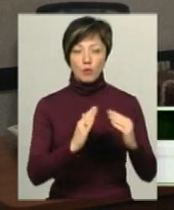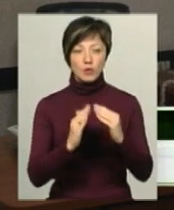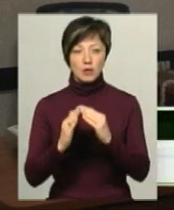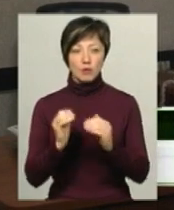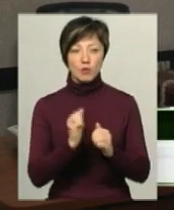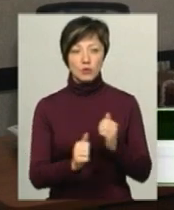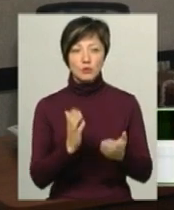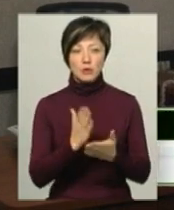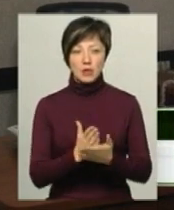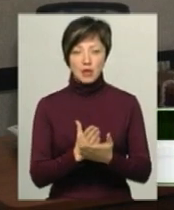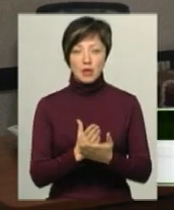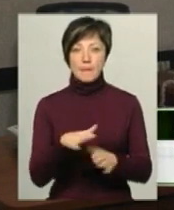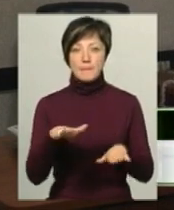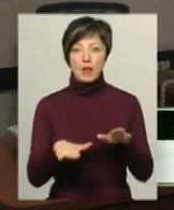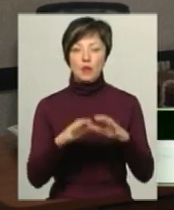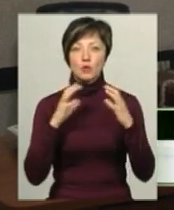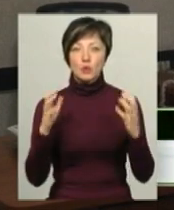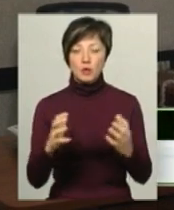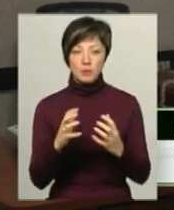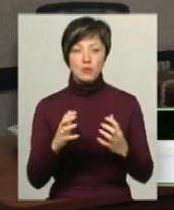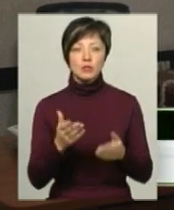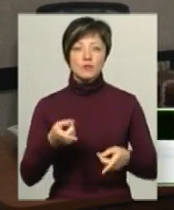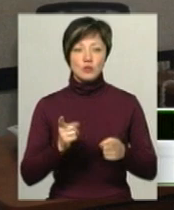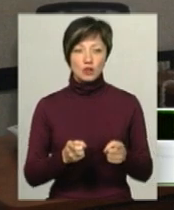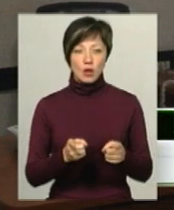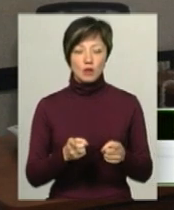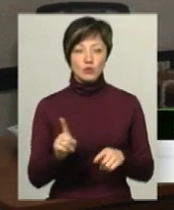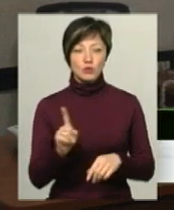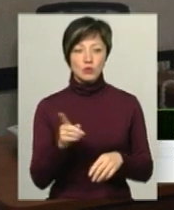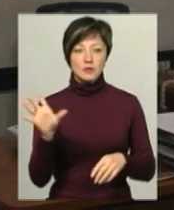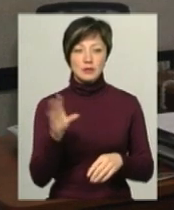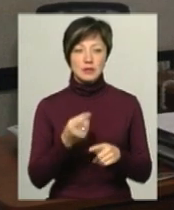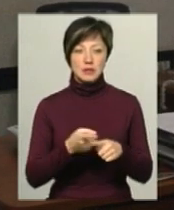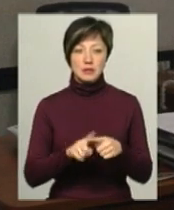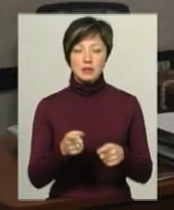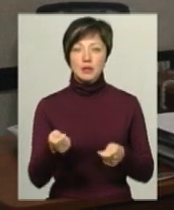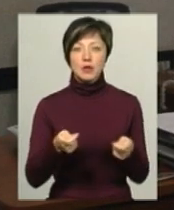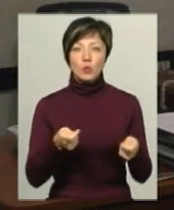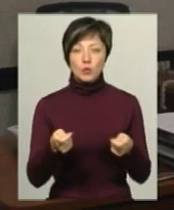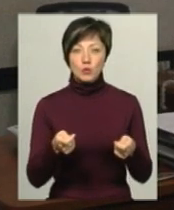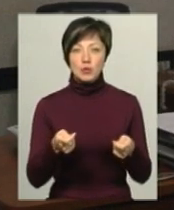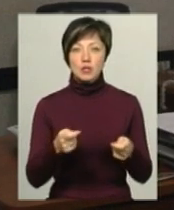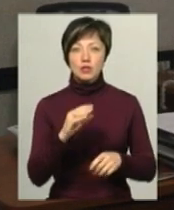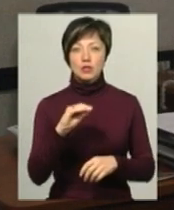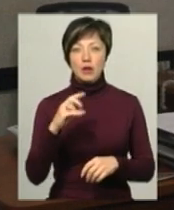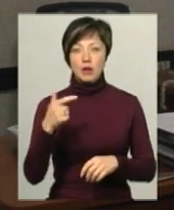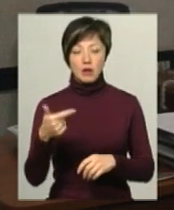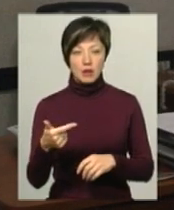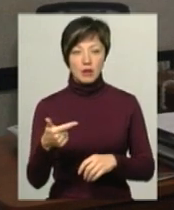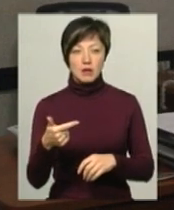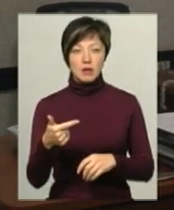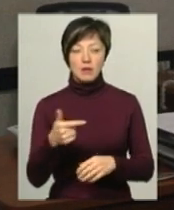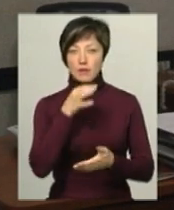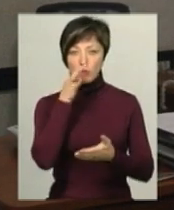кожного будинку є балансоутримувач. Звичайно, що якби це все регулюється, управління житлово-комунального господарства за